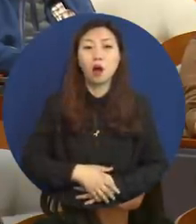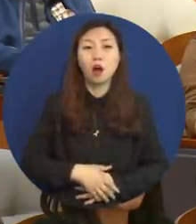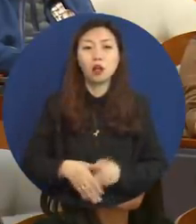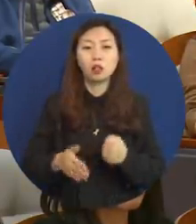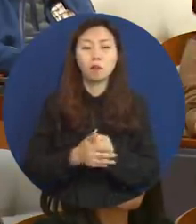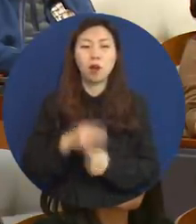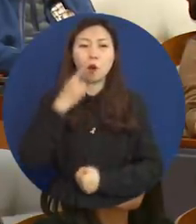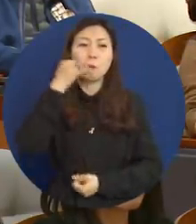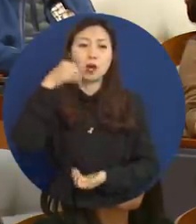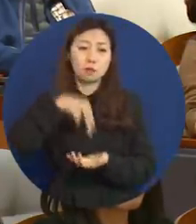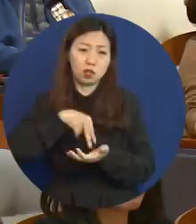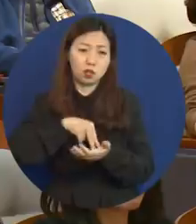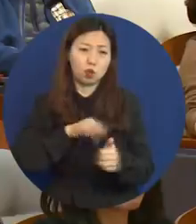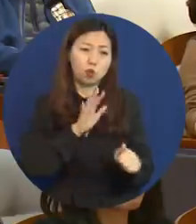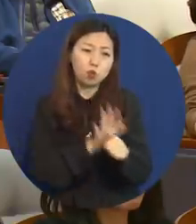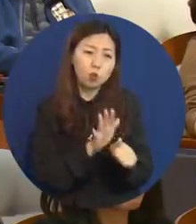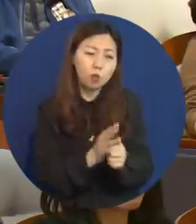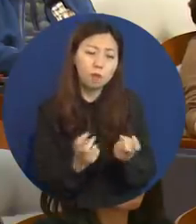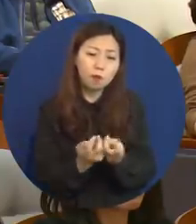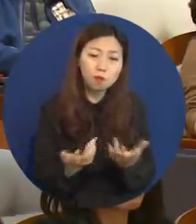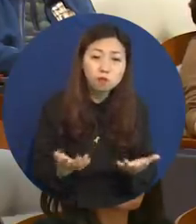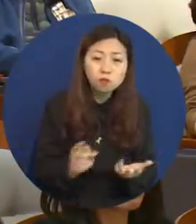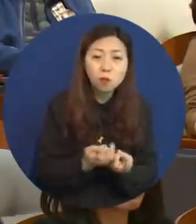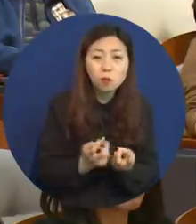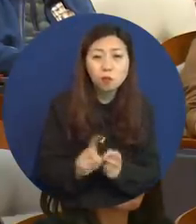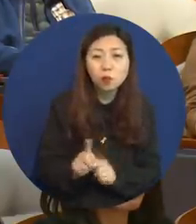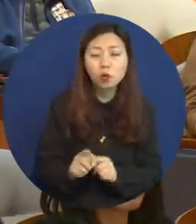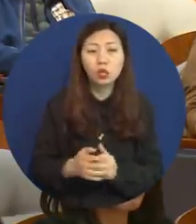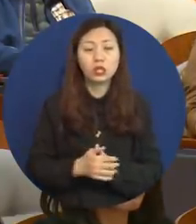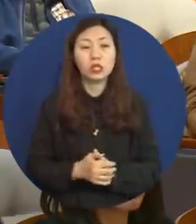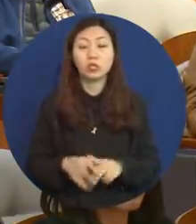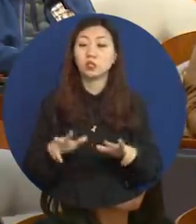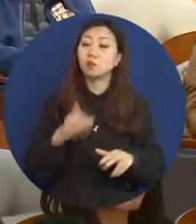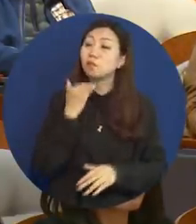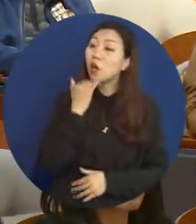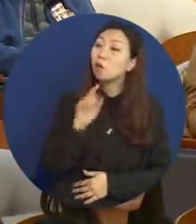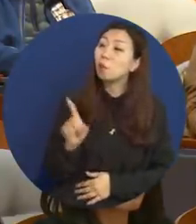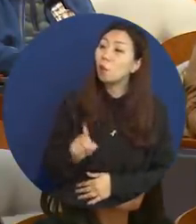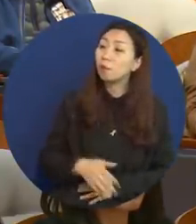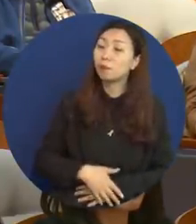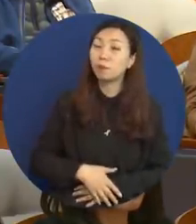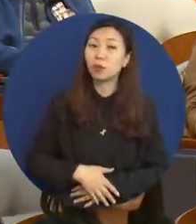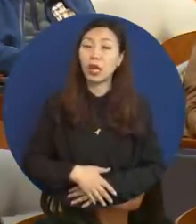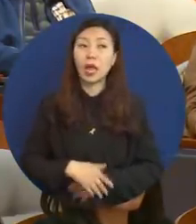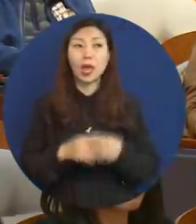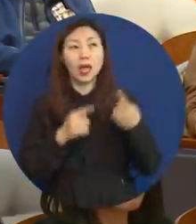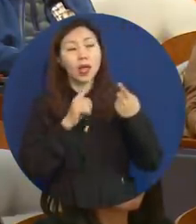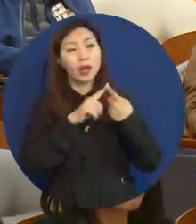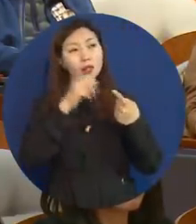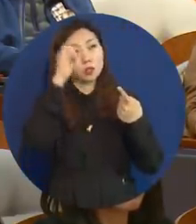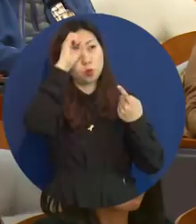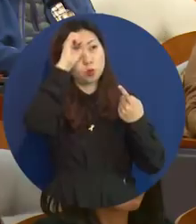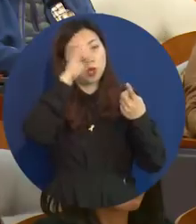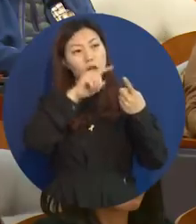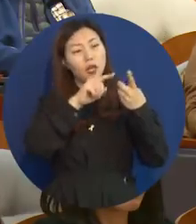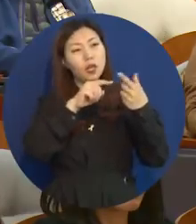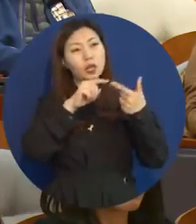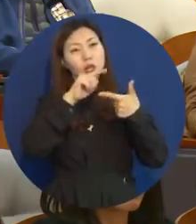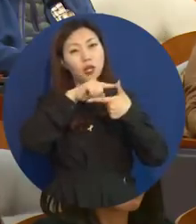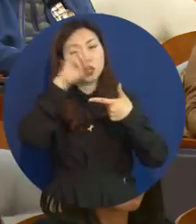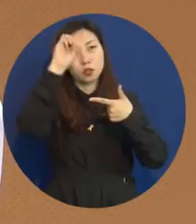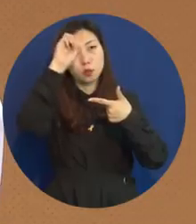엄마로서 어떻게 도와주시니 몇 살인데? 지금 한 명은 고등학교 3학년이고요, 한 명은 중학교